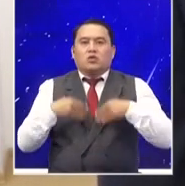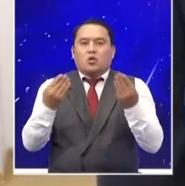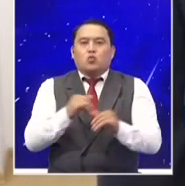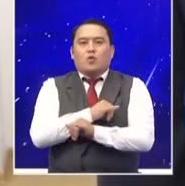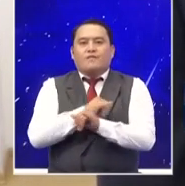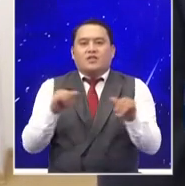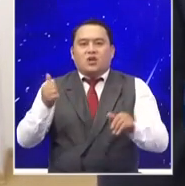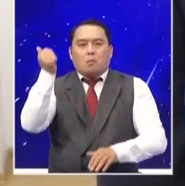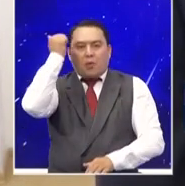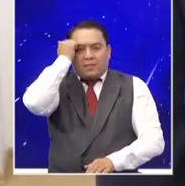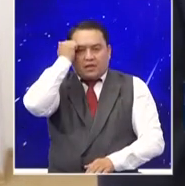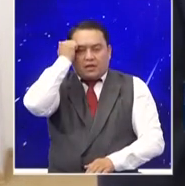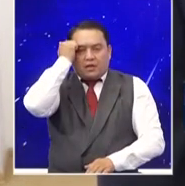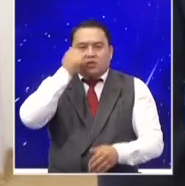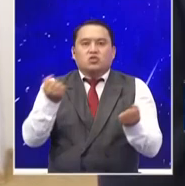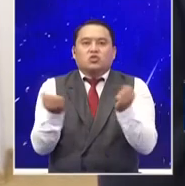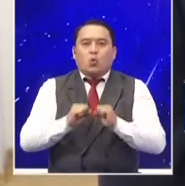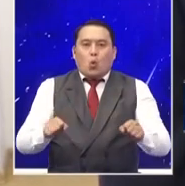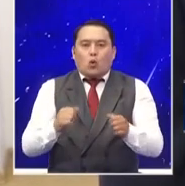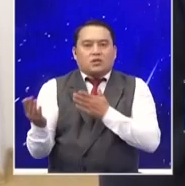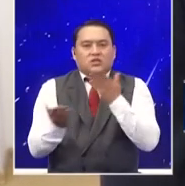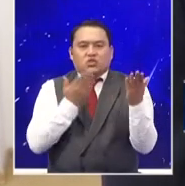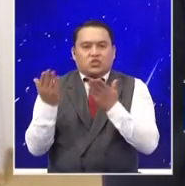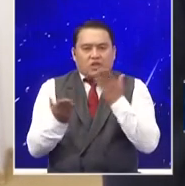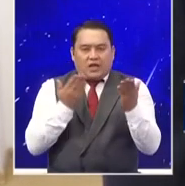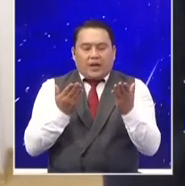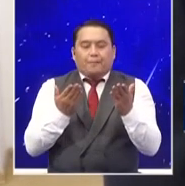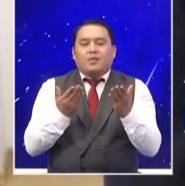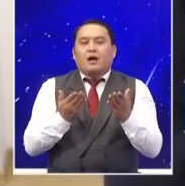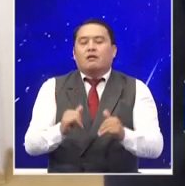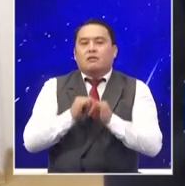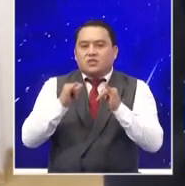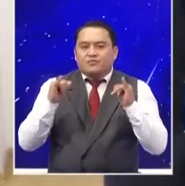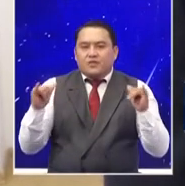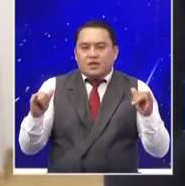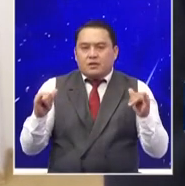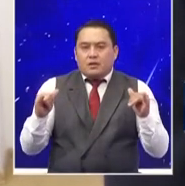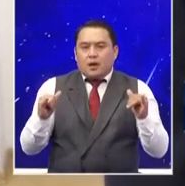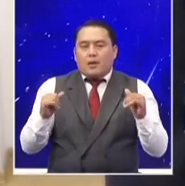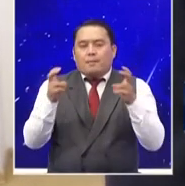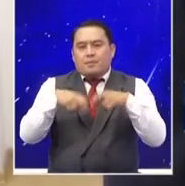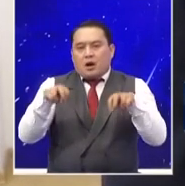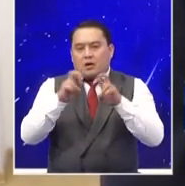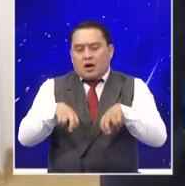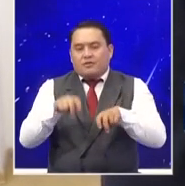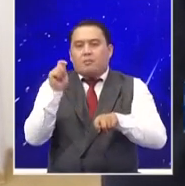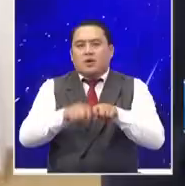увеличение памяти, скорость чтения, развитие